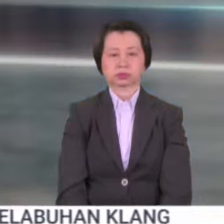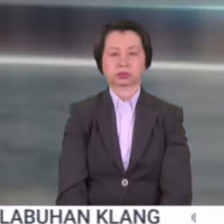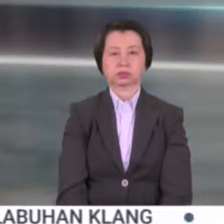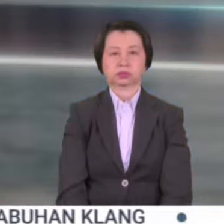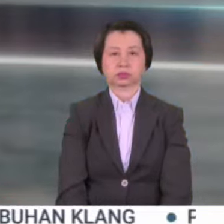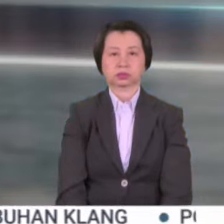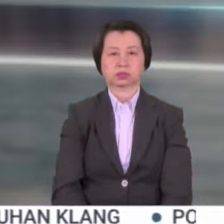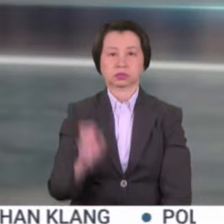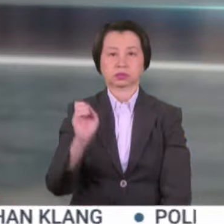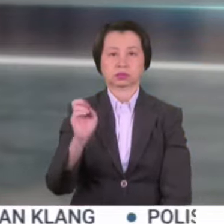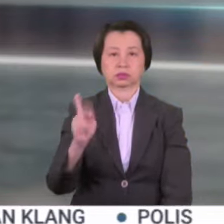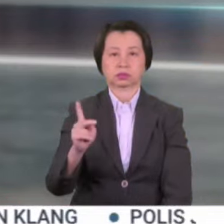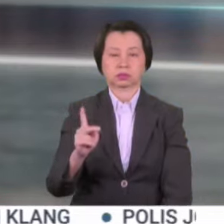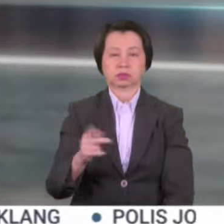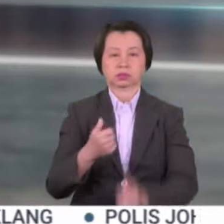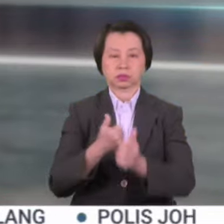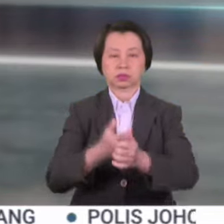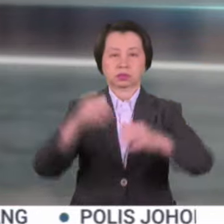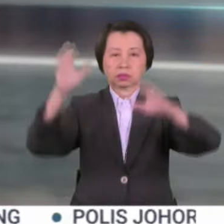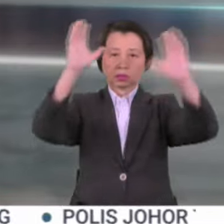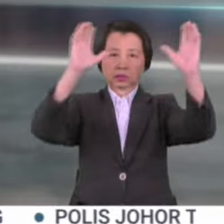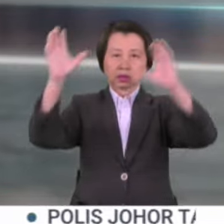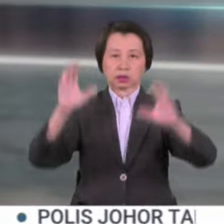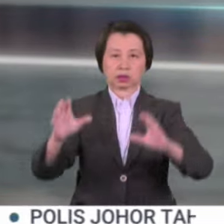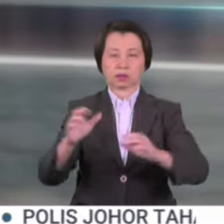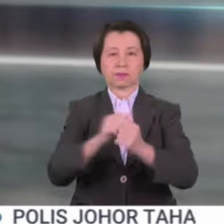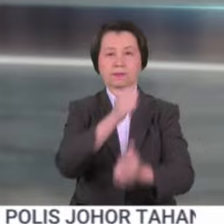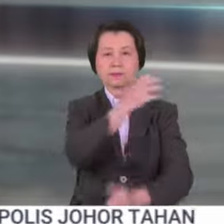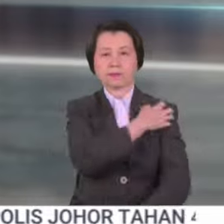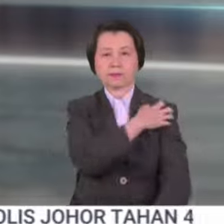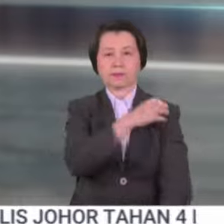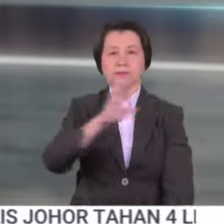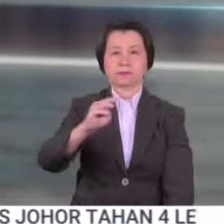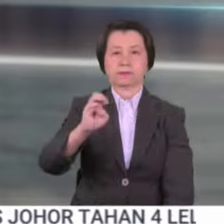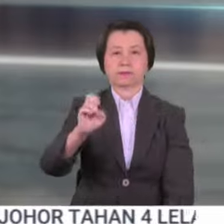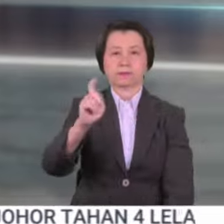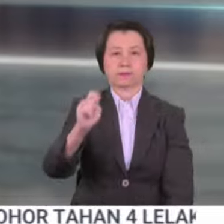Baik, kita ikuti perkembangan cuaca seluruh negara bersama pegawai Met Malaysia, Rashdam Amirul Afifuddin.